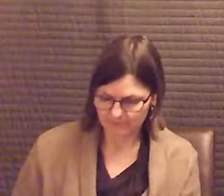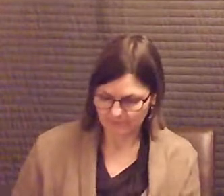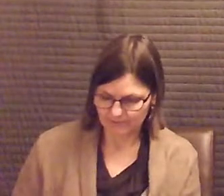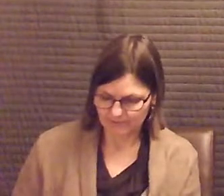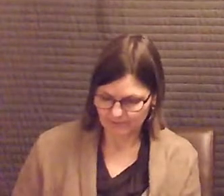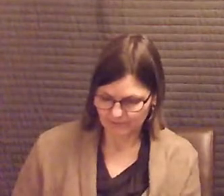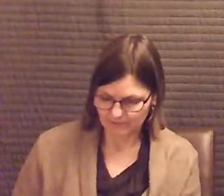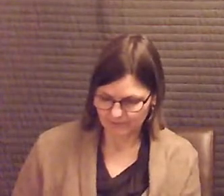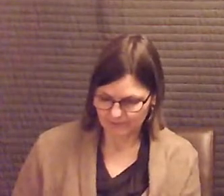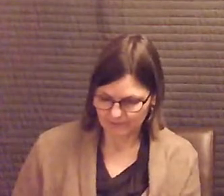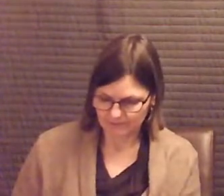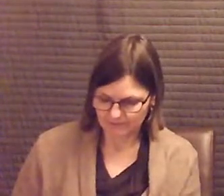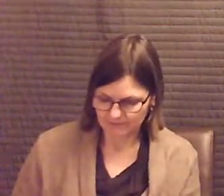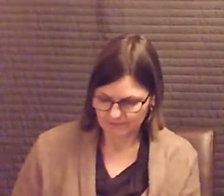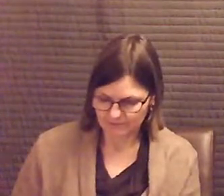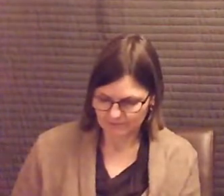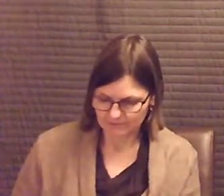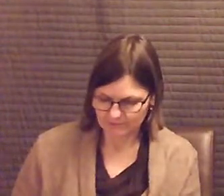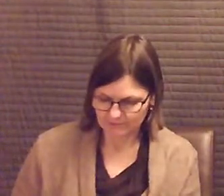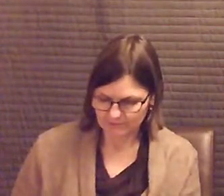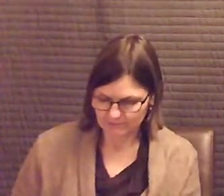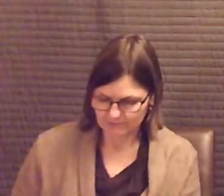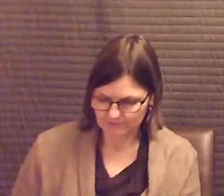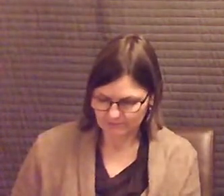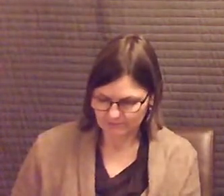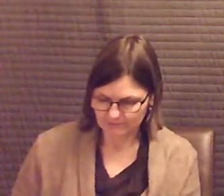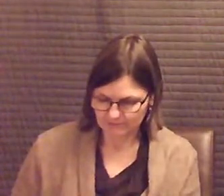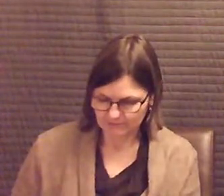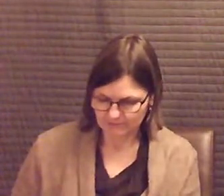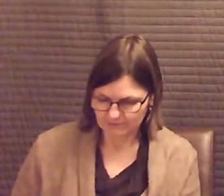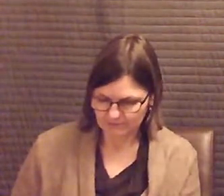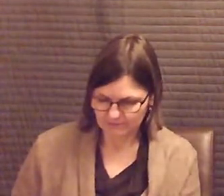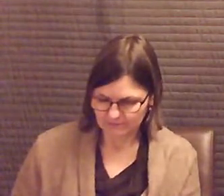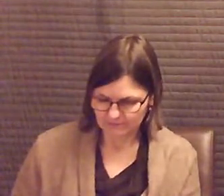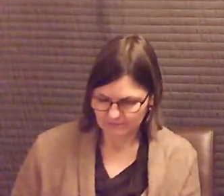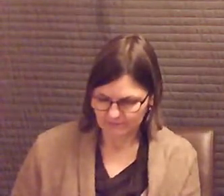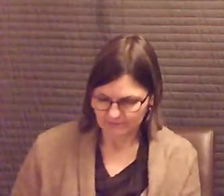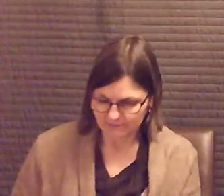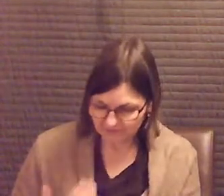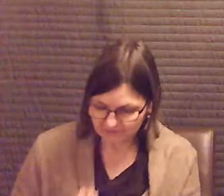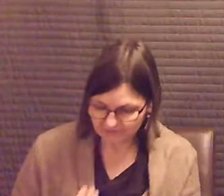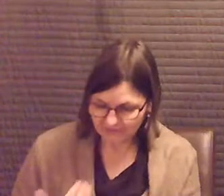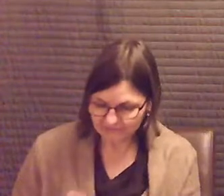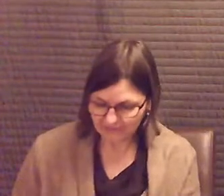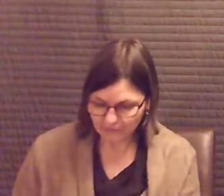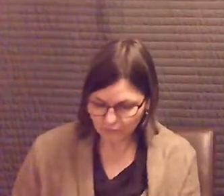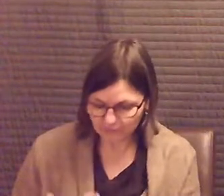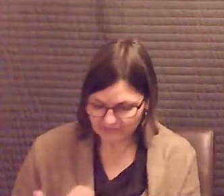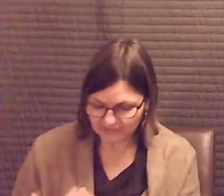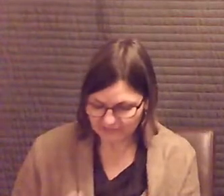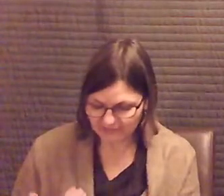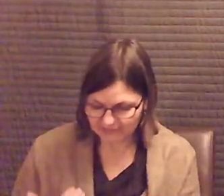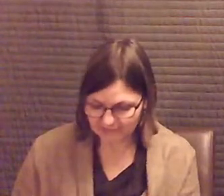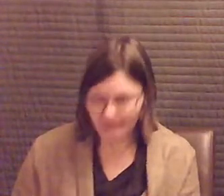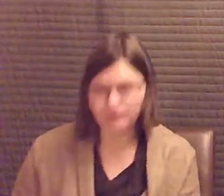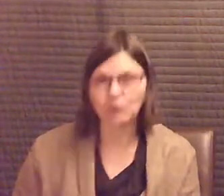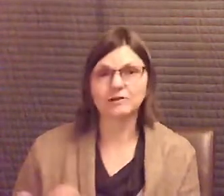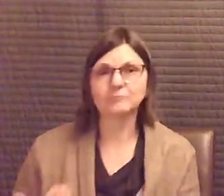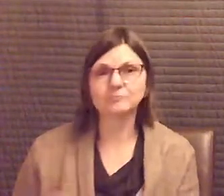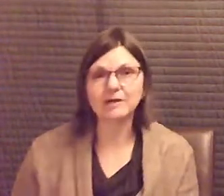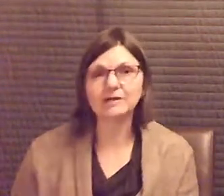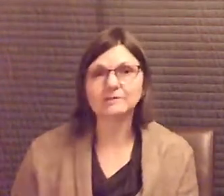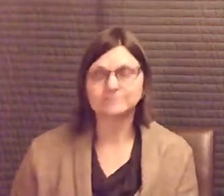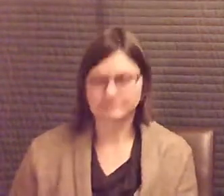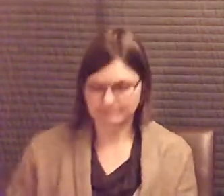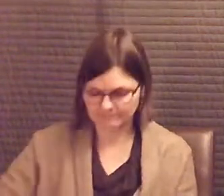museum zijn in beurs en zorg en spreek dit zei je zei toen hij zijn heerlijkheid zag ik al